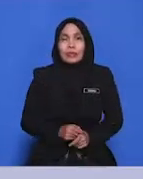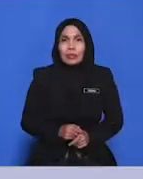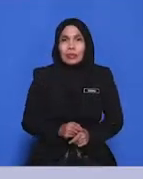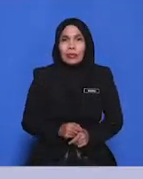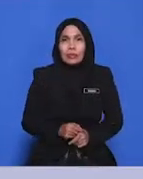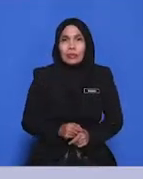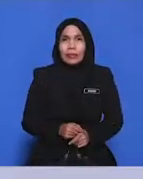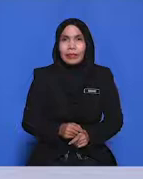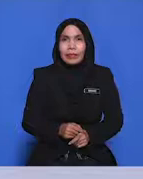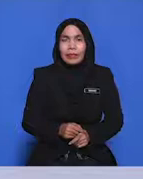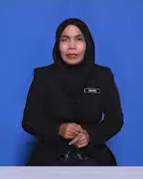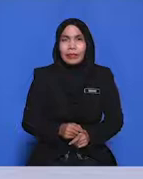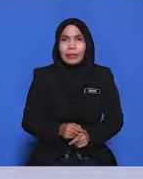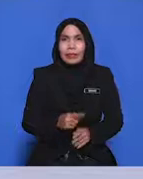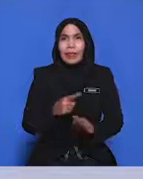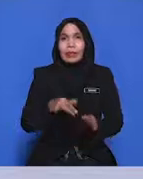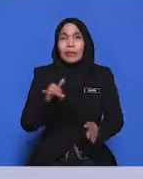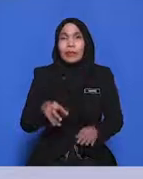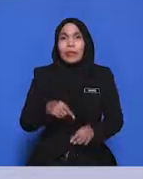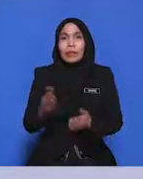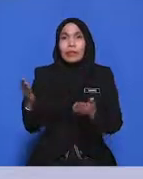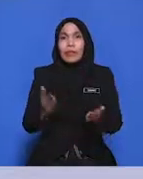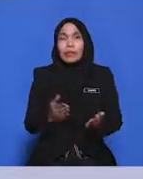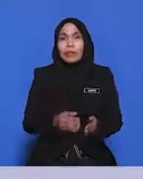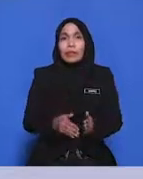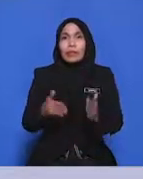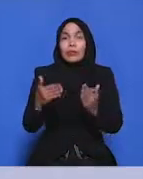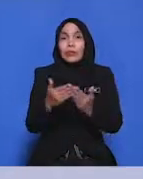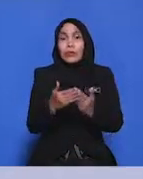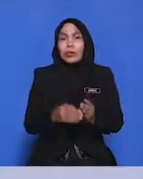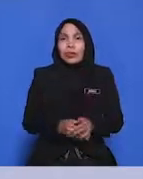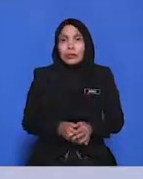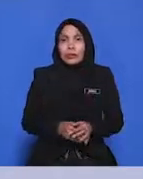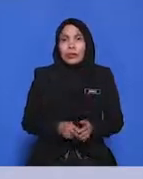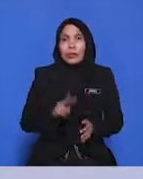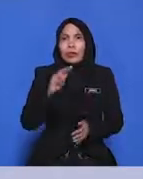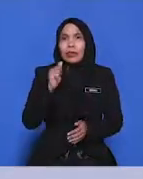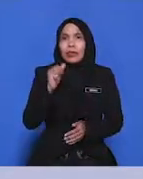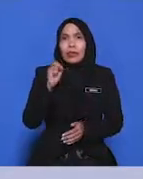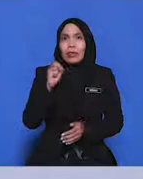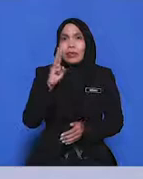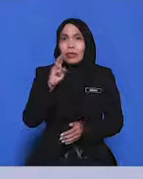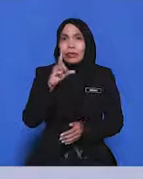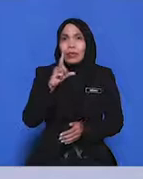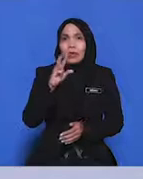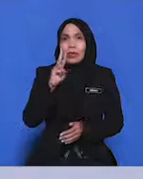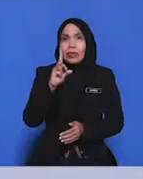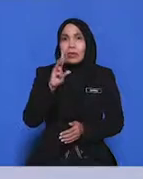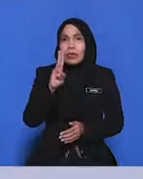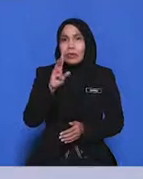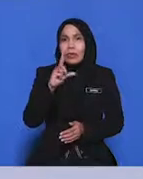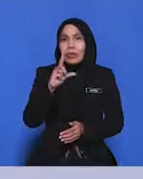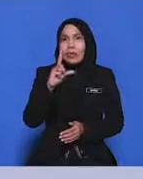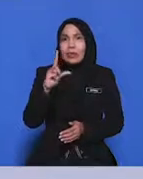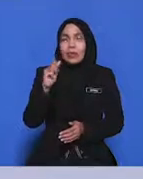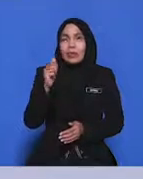oleh Rasulullah sallallahu alaihi wasallam yang menyamaratakan hak tanpa mengira bangsa dan warna kulit